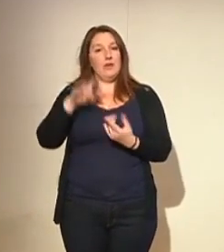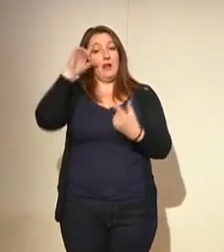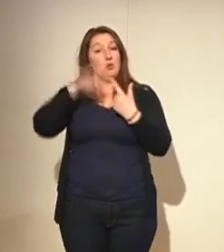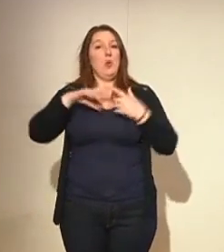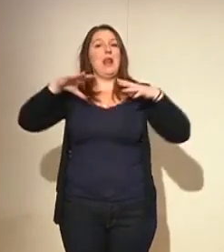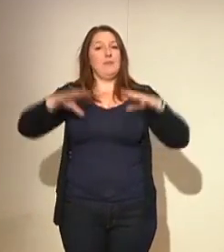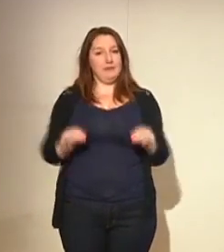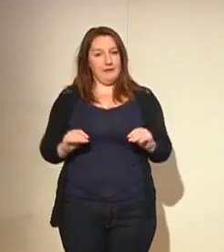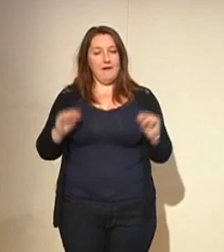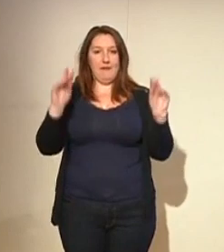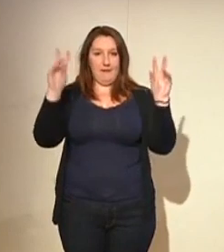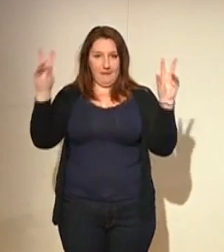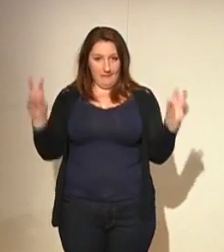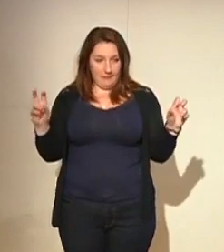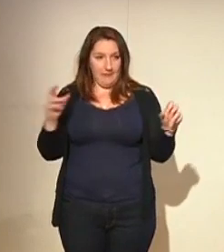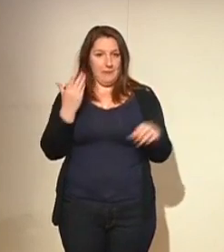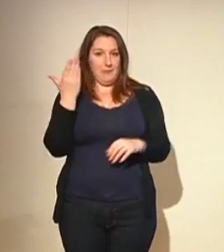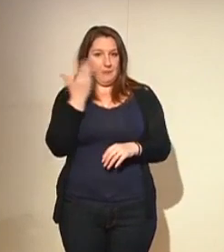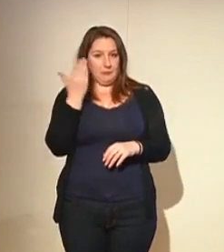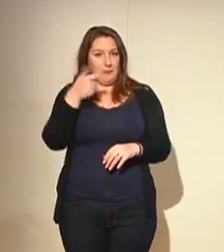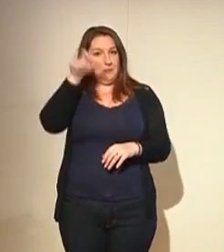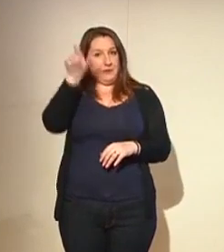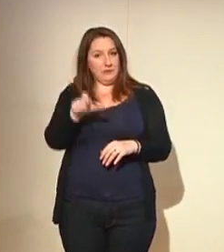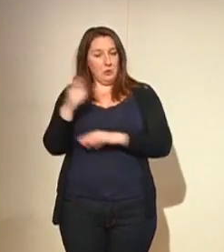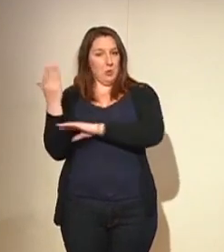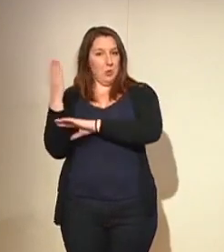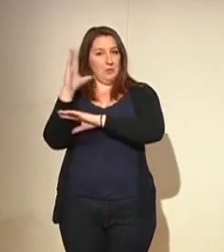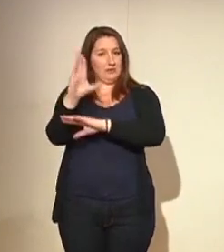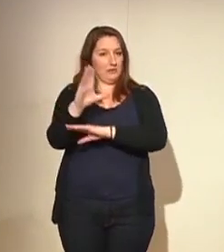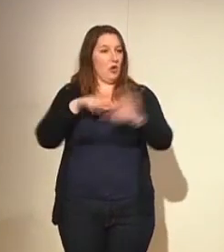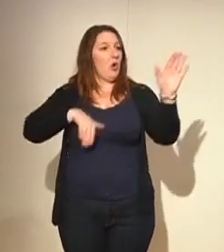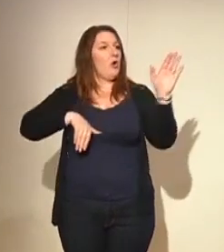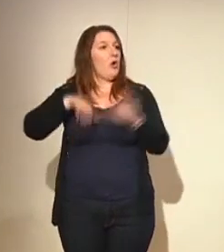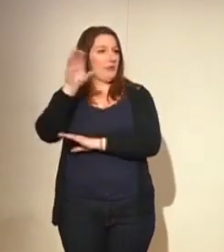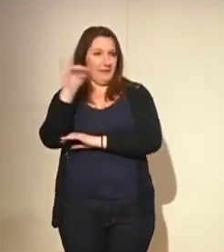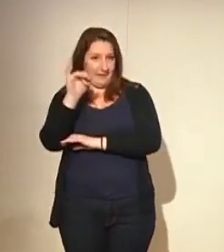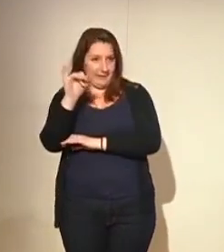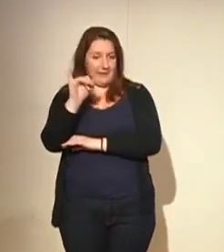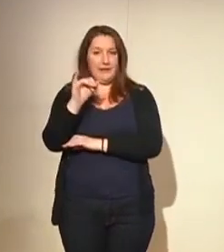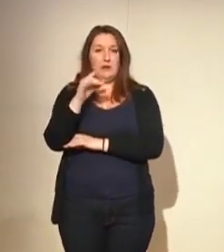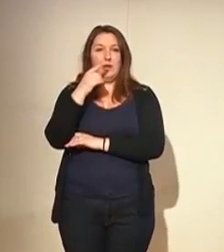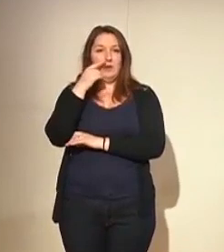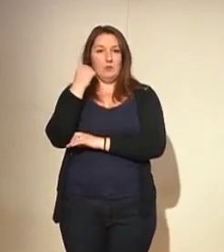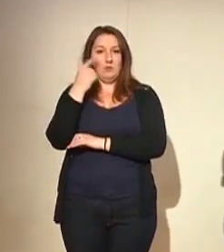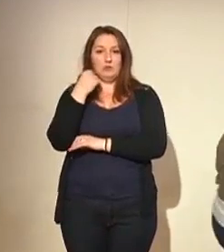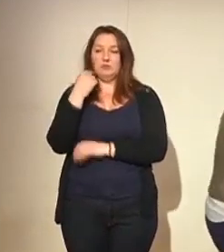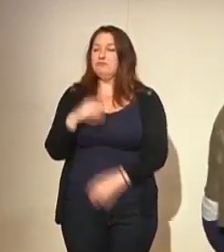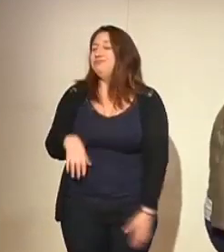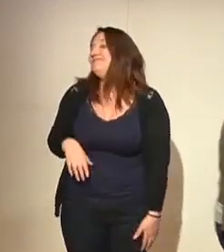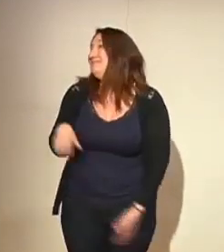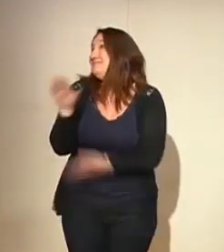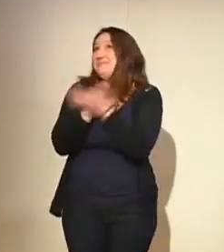l'habitat il nous faut un représentant nous avons comme candidat monsieur dornano